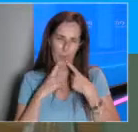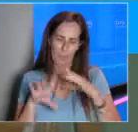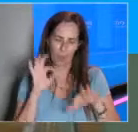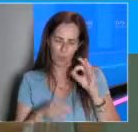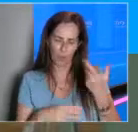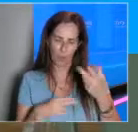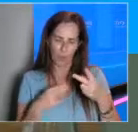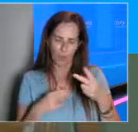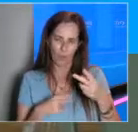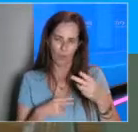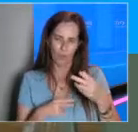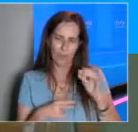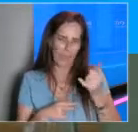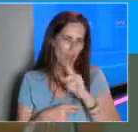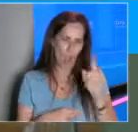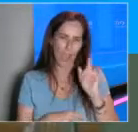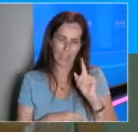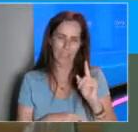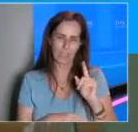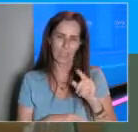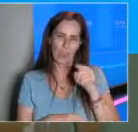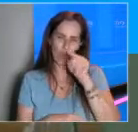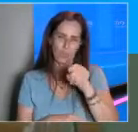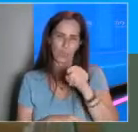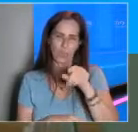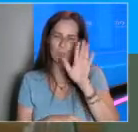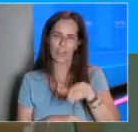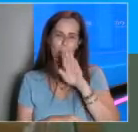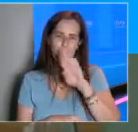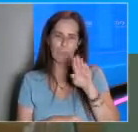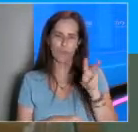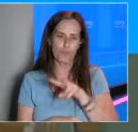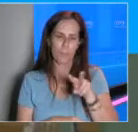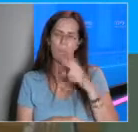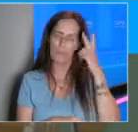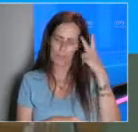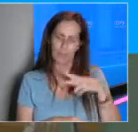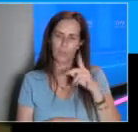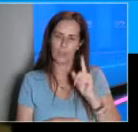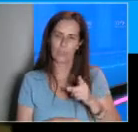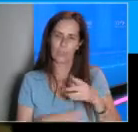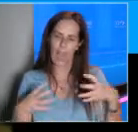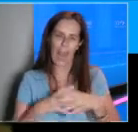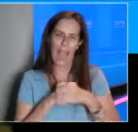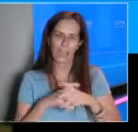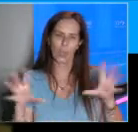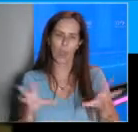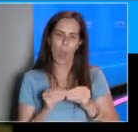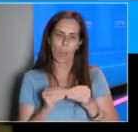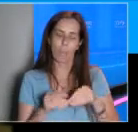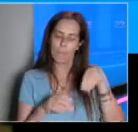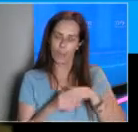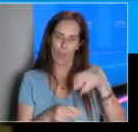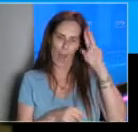בעוד 15 ימים או לא, אז מיקי זוהר, גם נתניהו, ראש הממשלה, מבינים שצריך לאחד את השורות